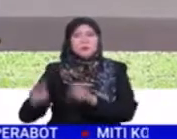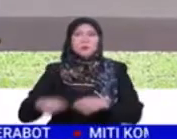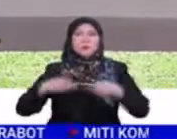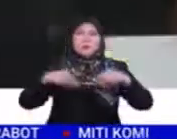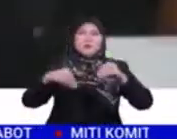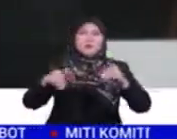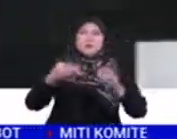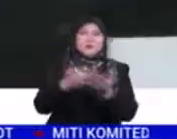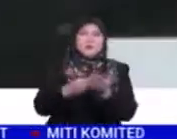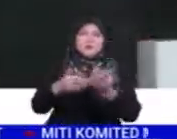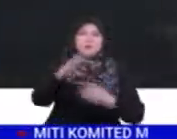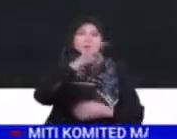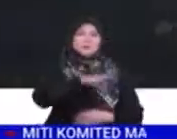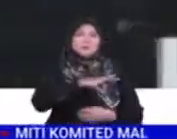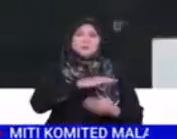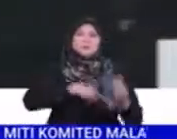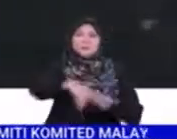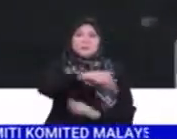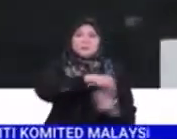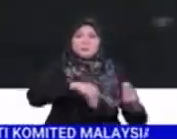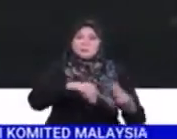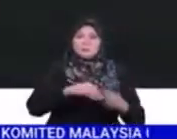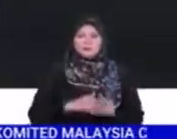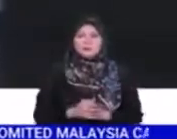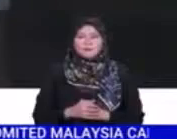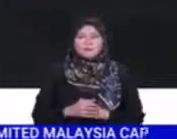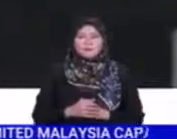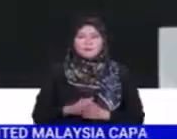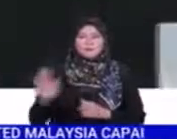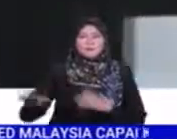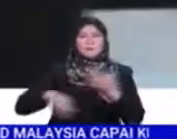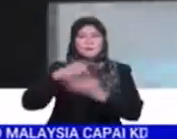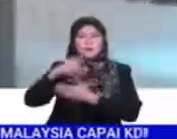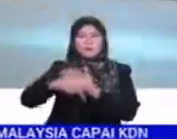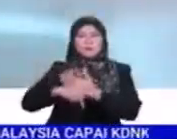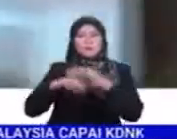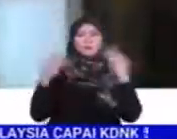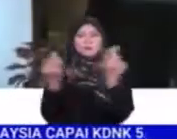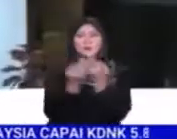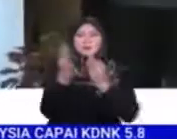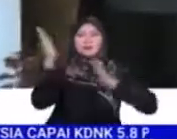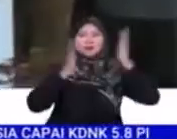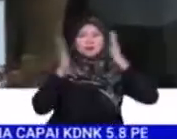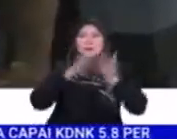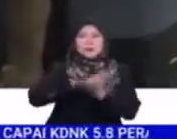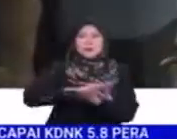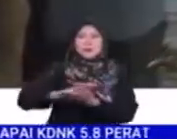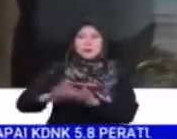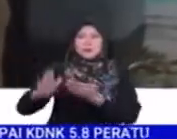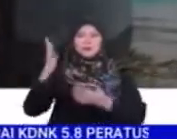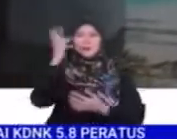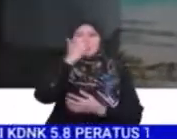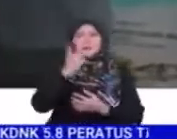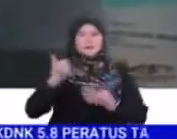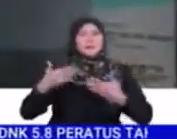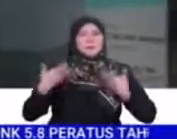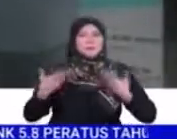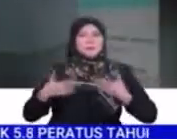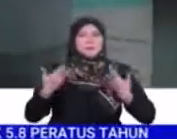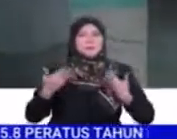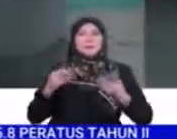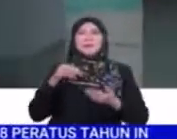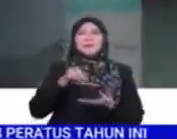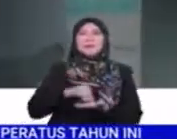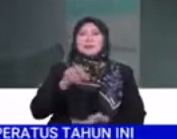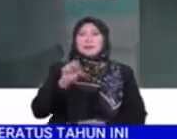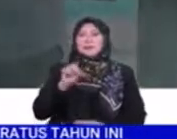mereka sendiri. Beliau menyatakannya ketika program Keluarga Malaysia Bersih, Indah dan Sejahtera di Simpang